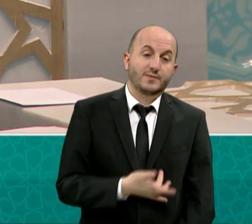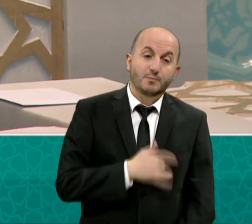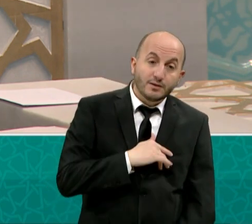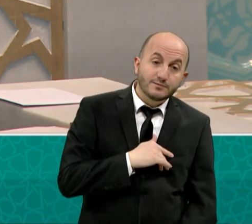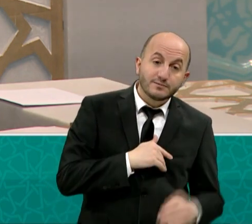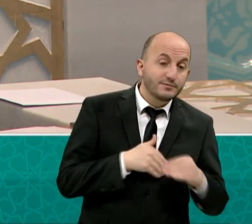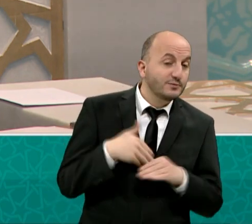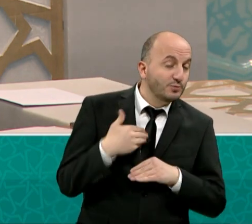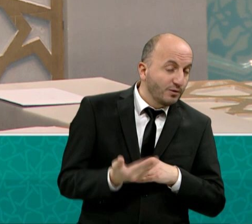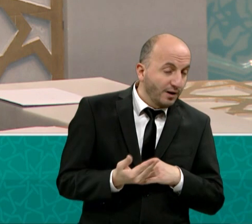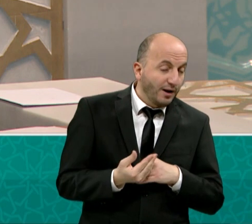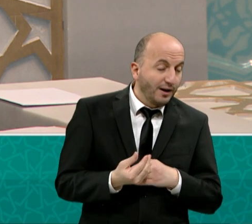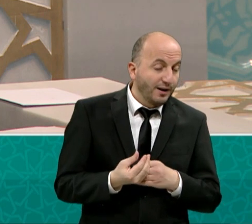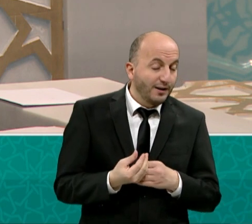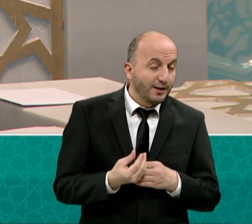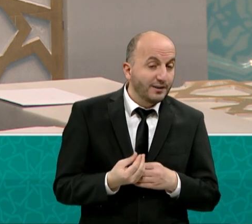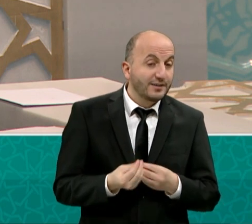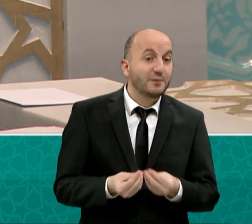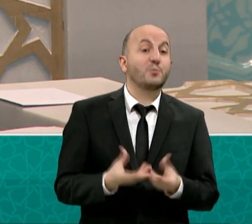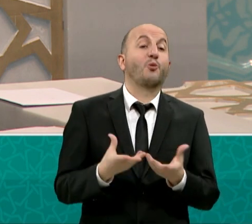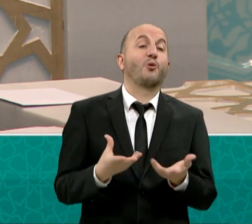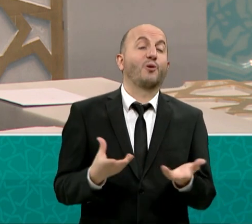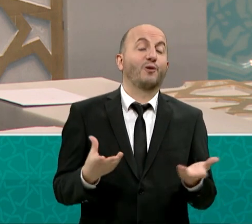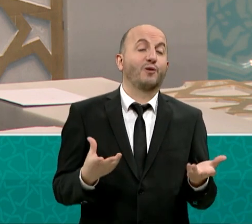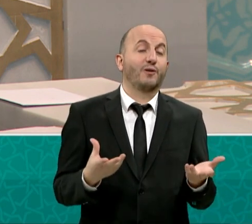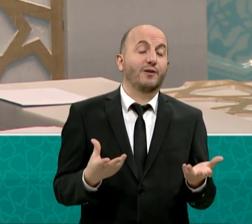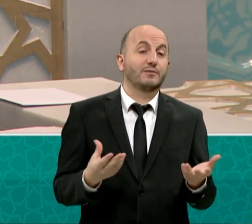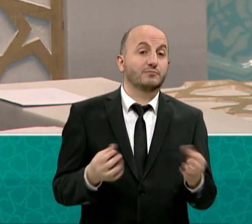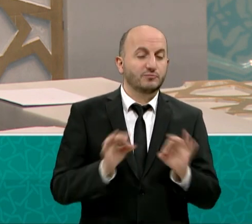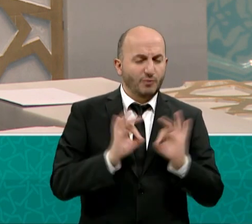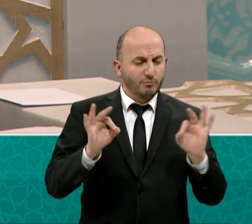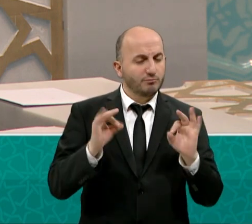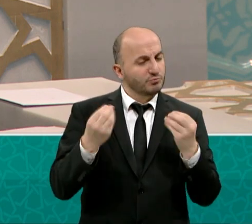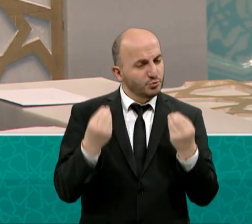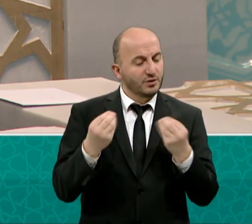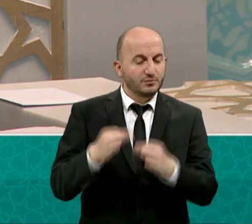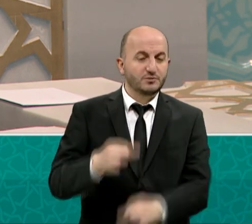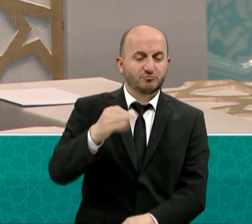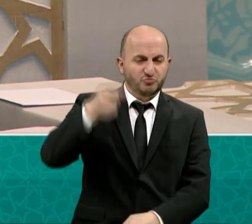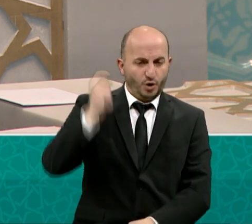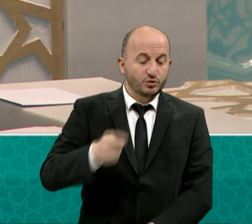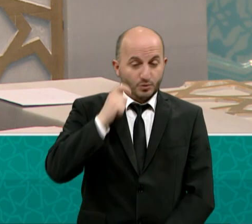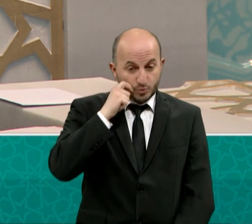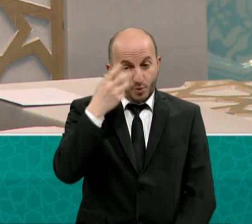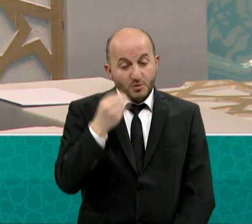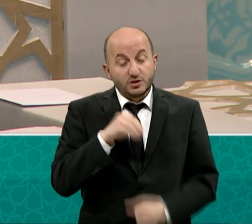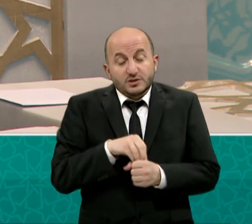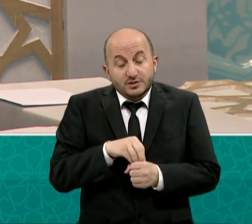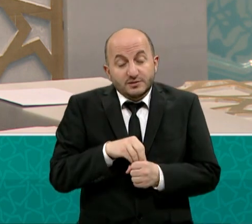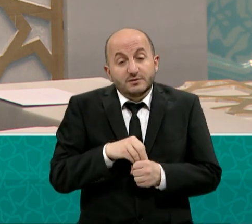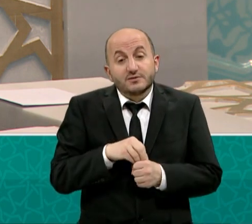sonra yeterli mi iyilerden olmak için? Salih insanlardan, kamil insanlardan, gerçek müminlerden olmak için yeterli